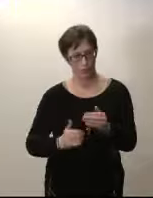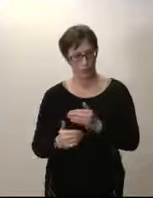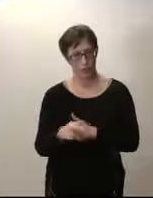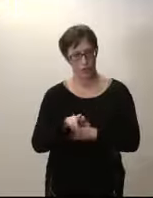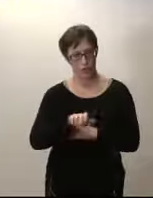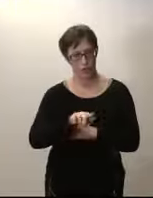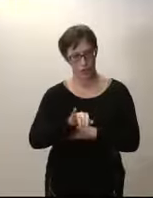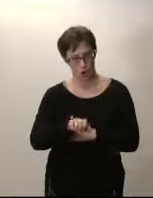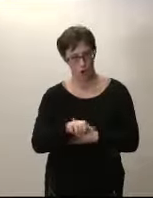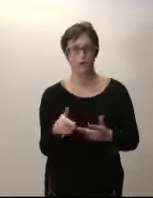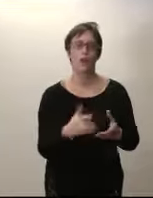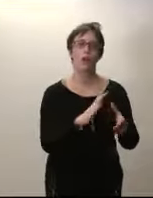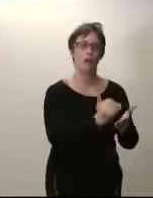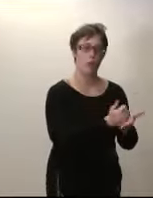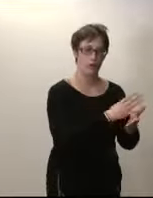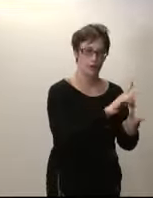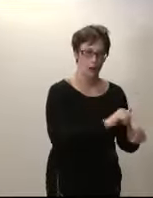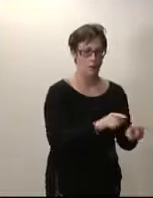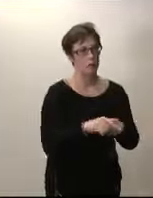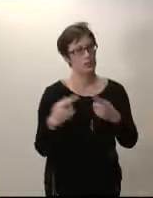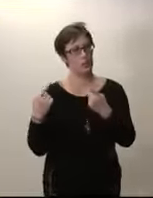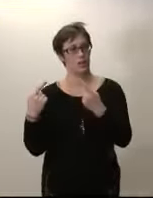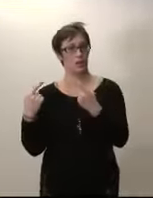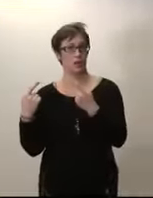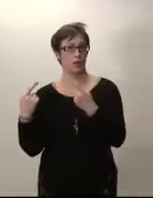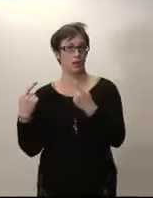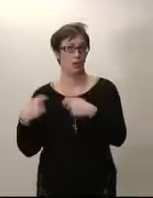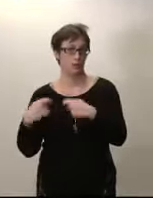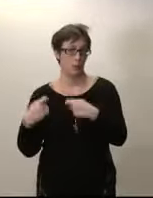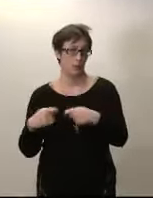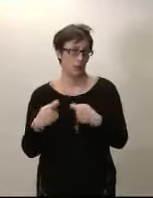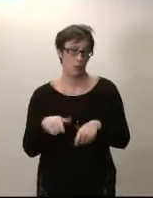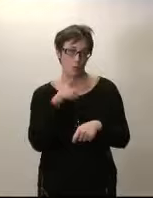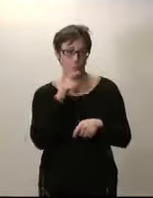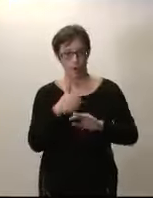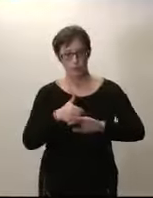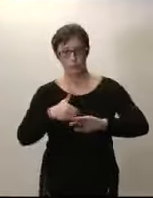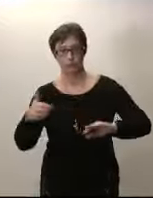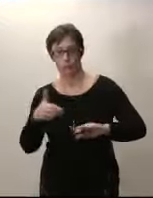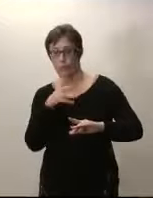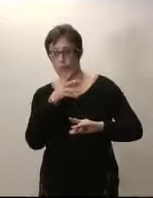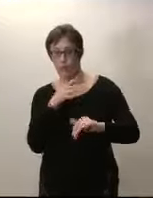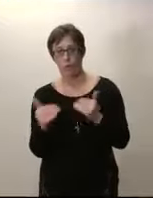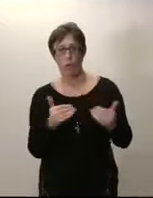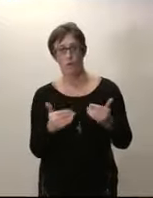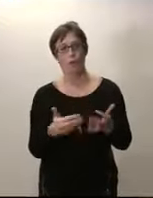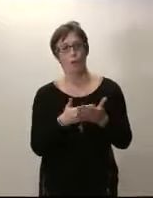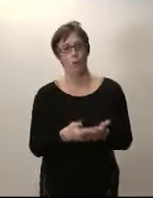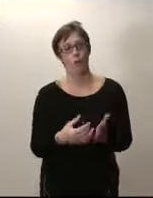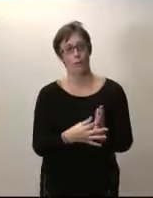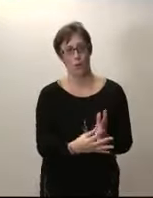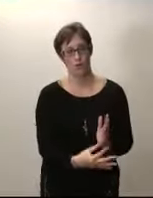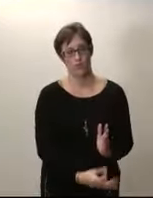trouve à la fois en recettes et en dépenses, on ne sait pas les isoler par rapport aux amortissements. Donc un